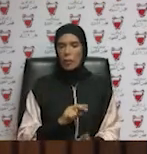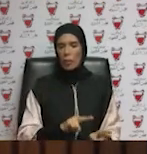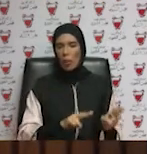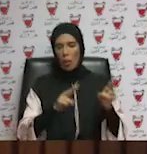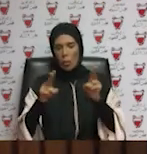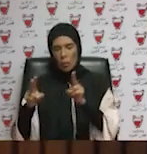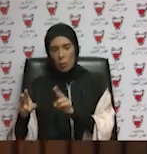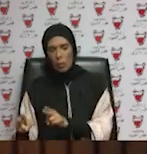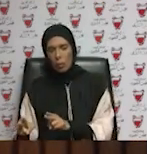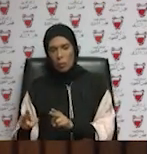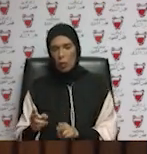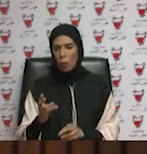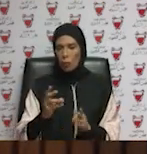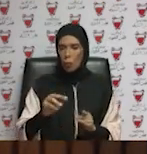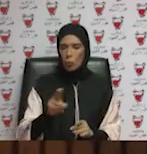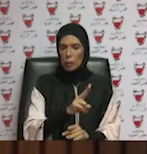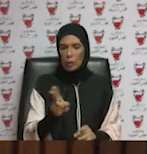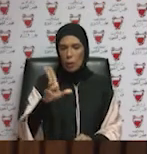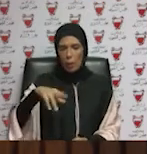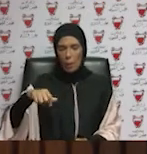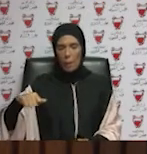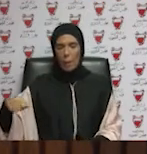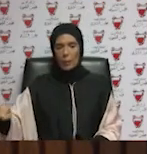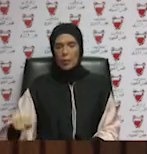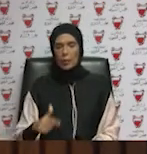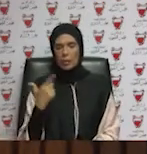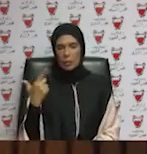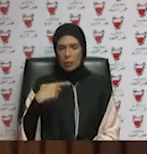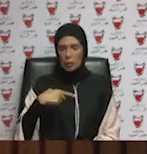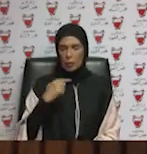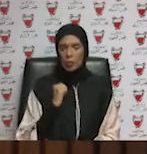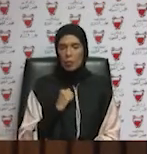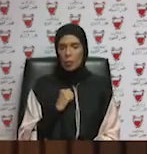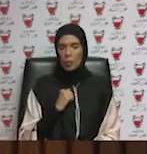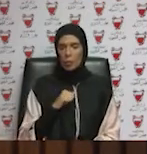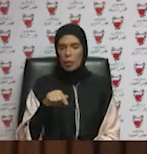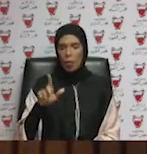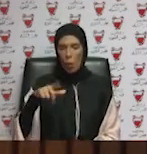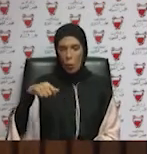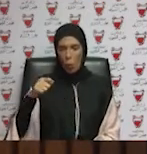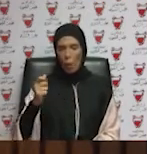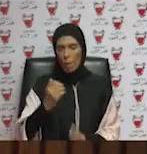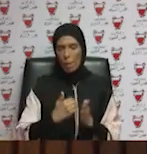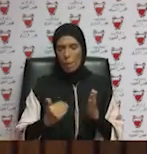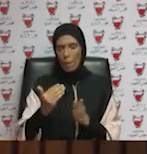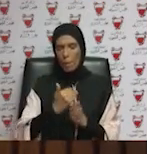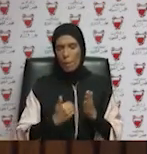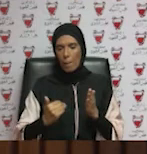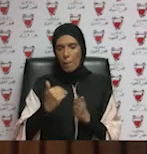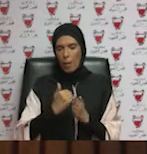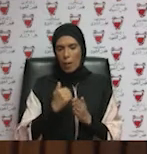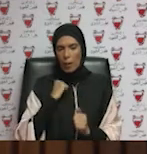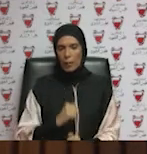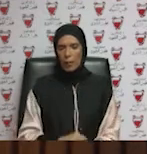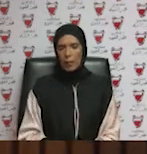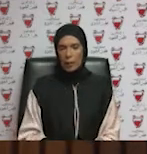حساب تقديرات أخرى للوزارات والجهات الحكومية للسنة المالية 2017 والمعد من قبل وزارة المالية والاقتصاد الوطني وزارة المالية